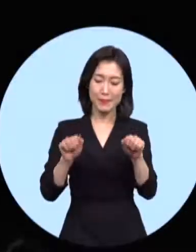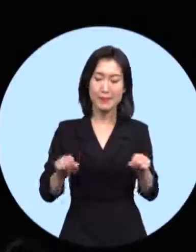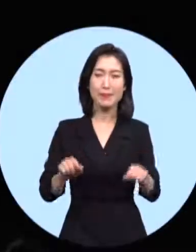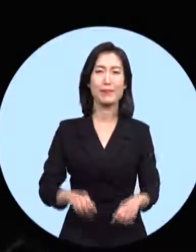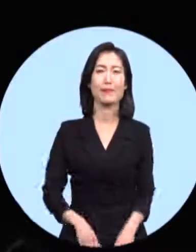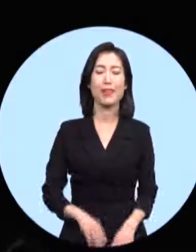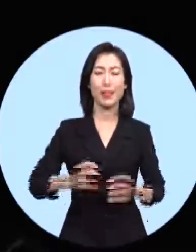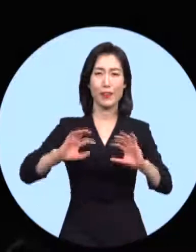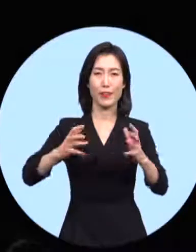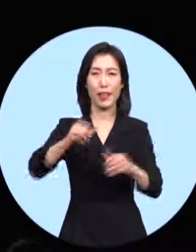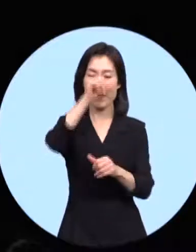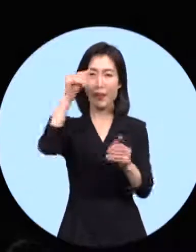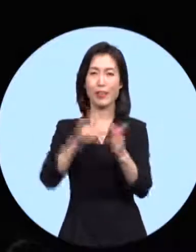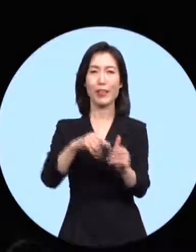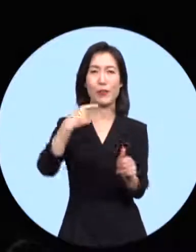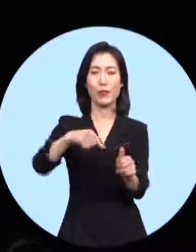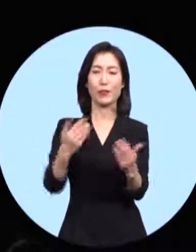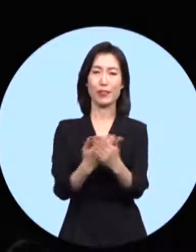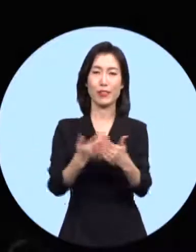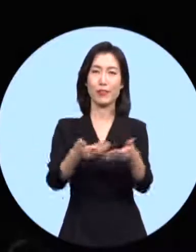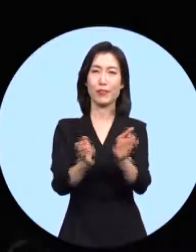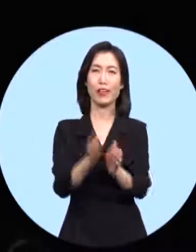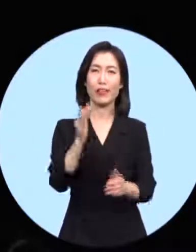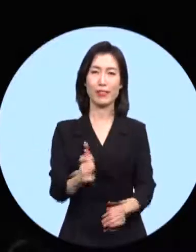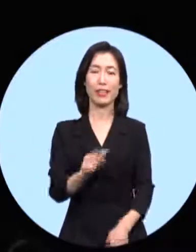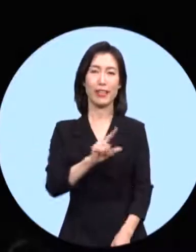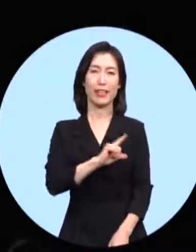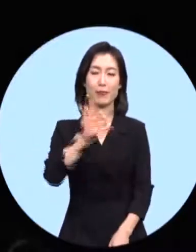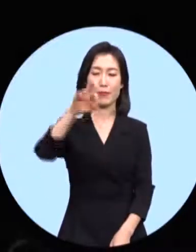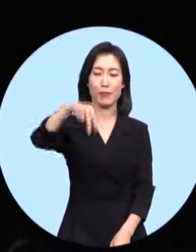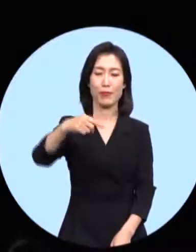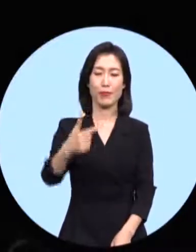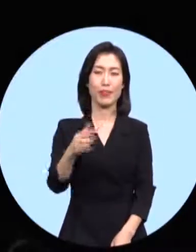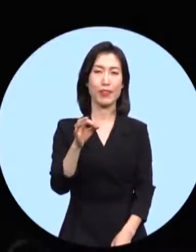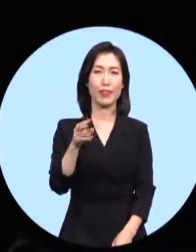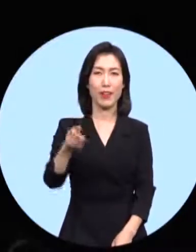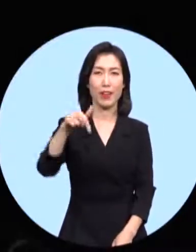안녕하십니까? 국가평생교육진흥원 원장 윤여각입니다.